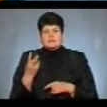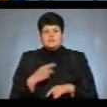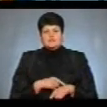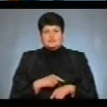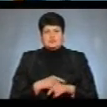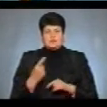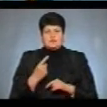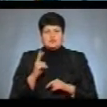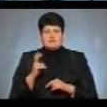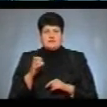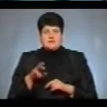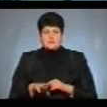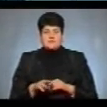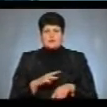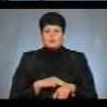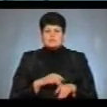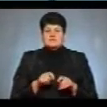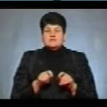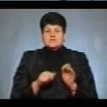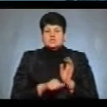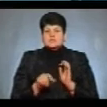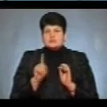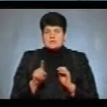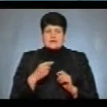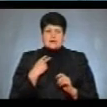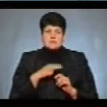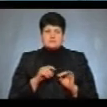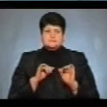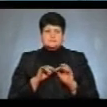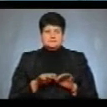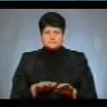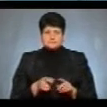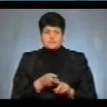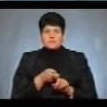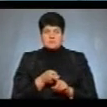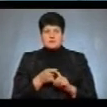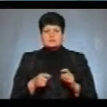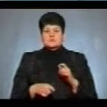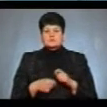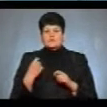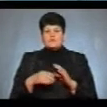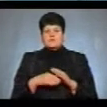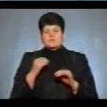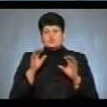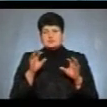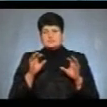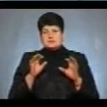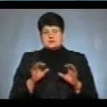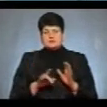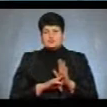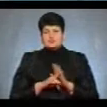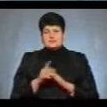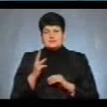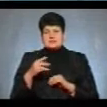годину 1 квітня. Поліція відкрила 61 кримінальне провадження, пов'язане з порушенням виборчого законодавства, починаючи